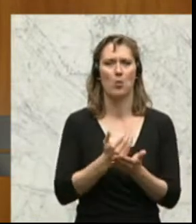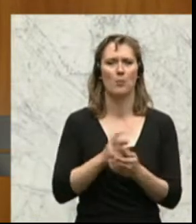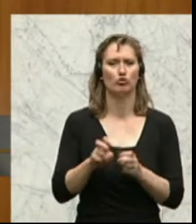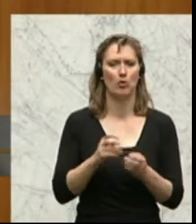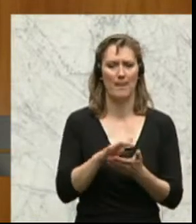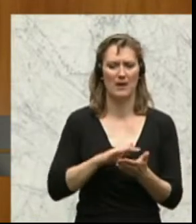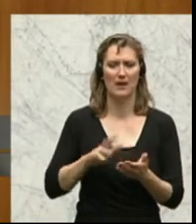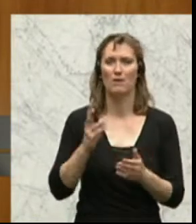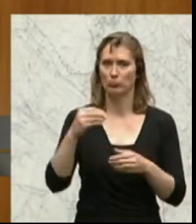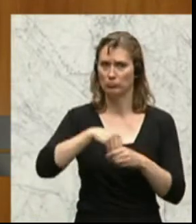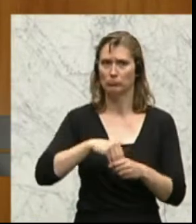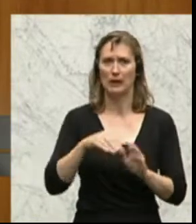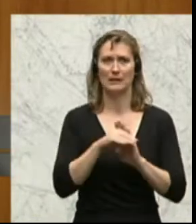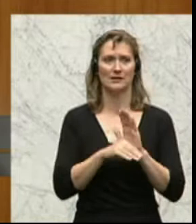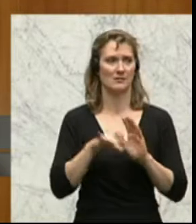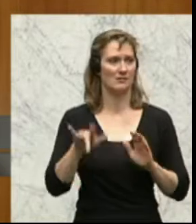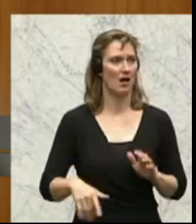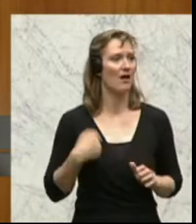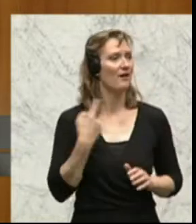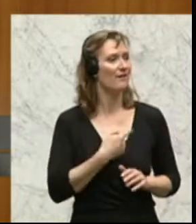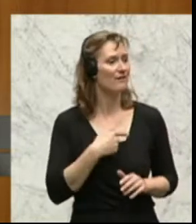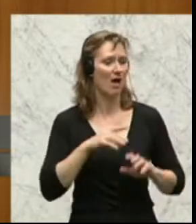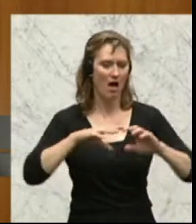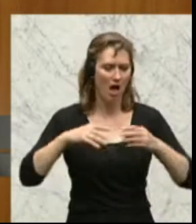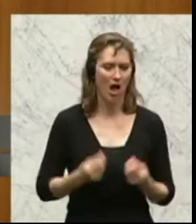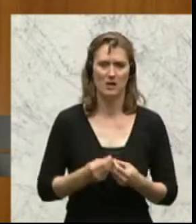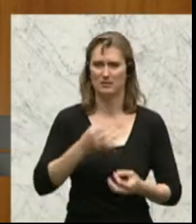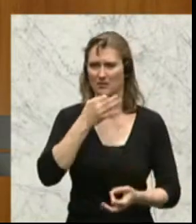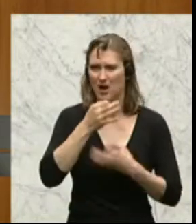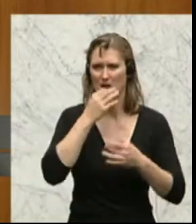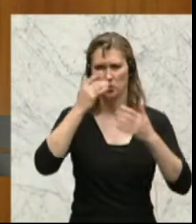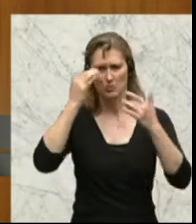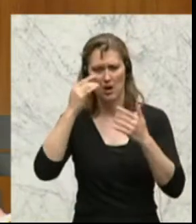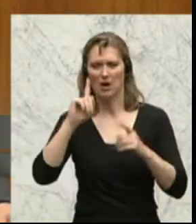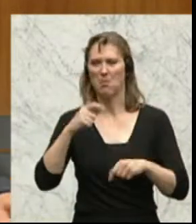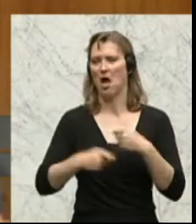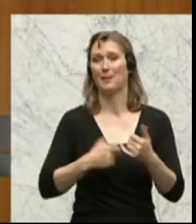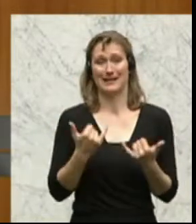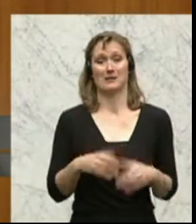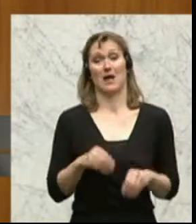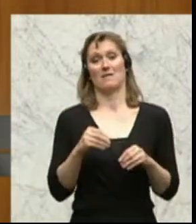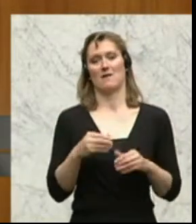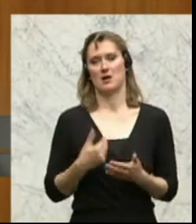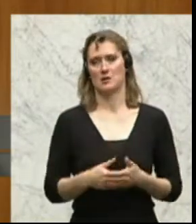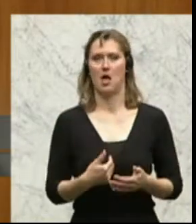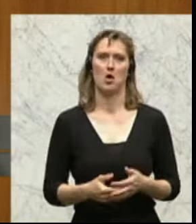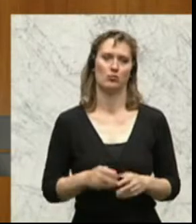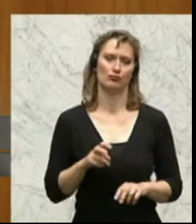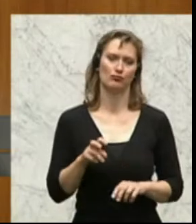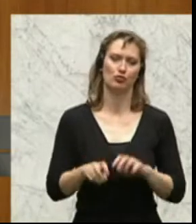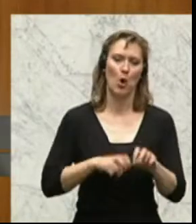sind. Und wir werden daher alles zu hinterfragen haben, aber diese Arbeit wird erst jetzt begonnen in der